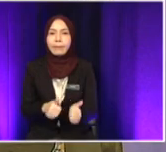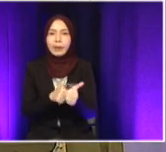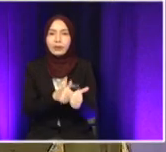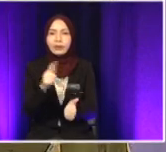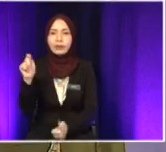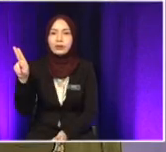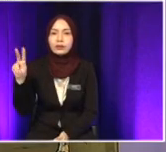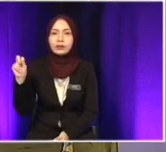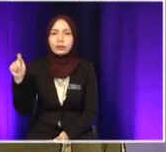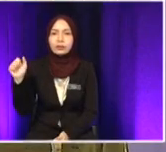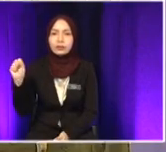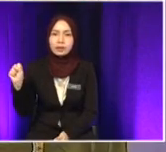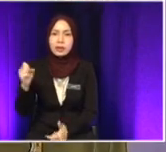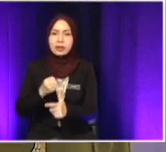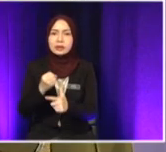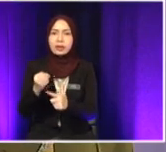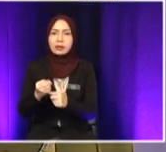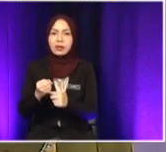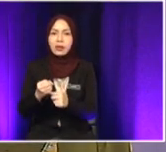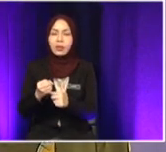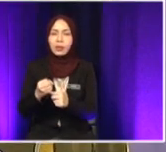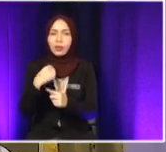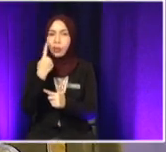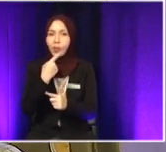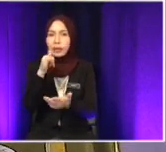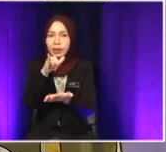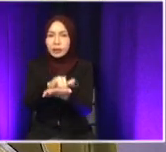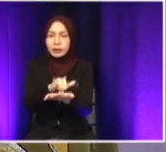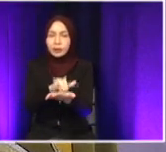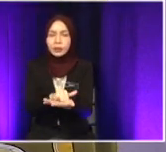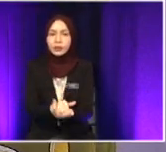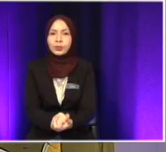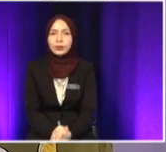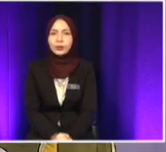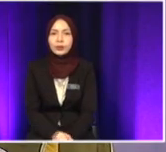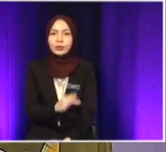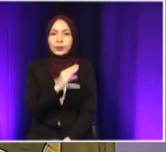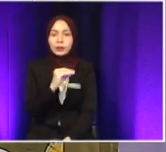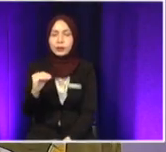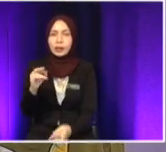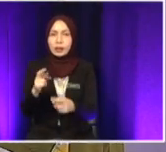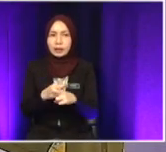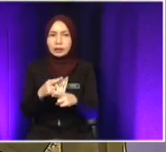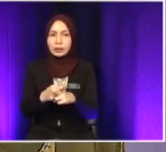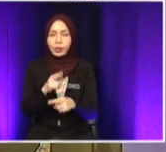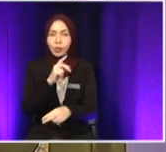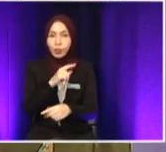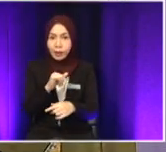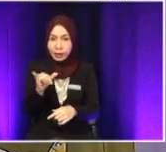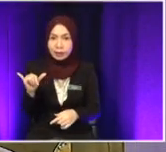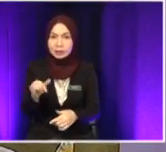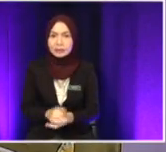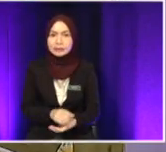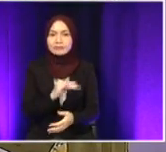oleh itu ataupun kesimpulannya kadang-kadang anak-anak murid kita ini lagi Hebat lagi pandai mengayak